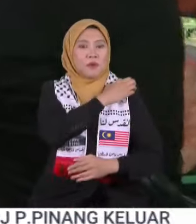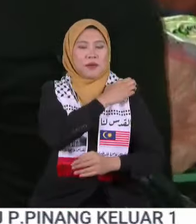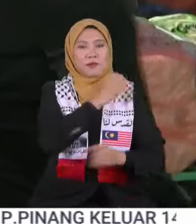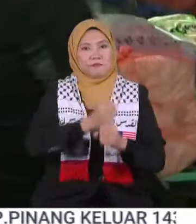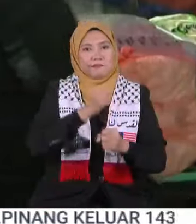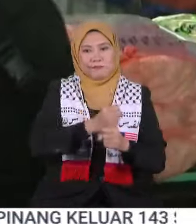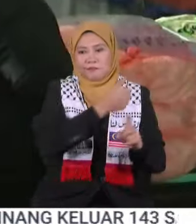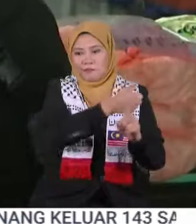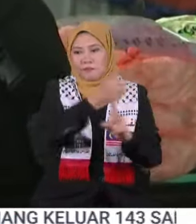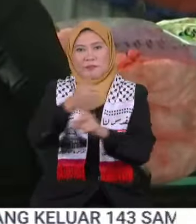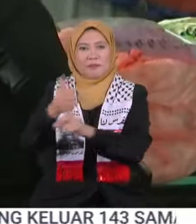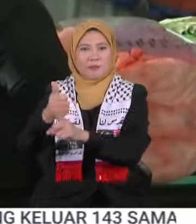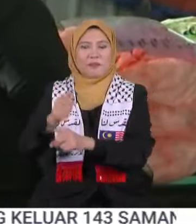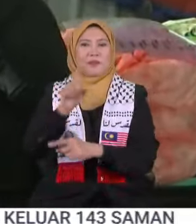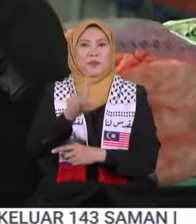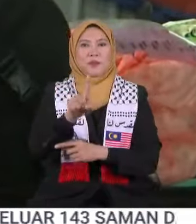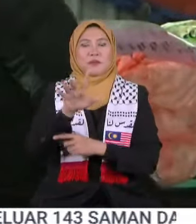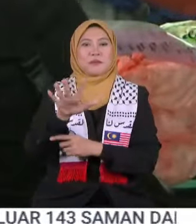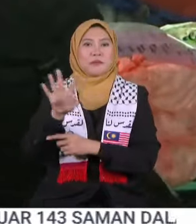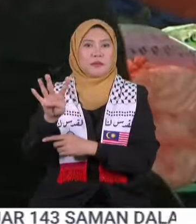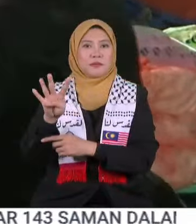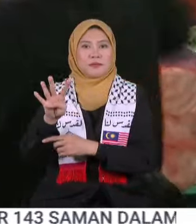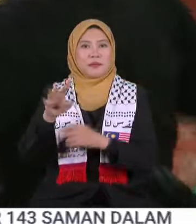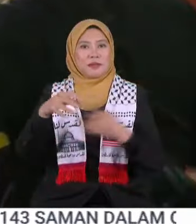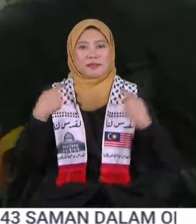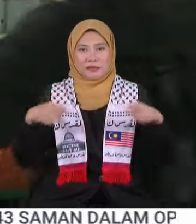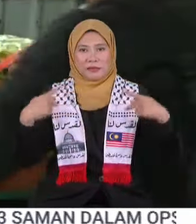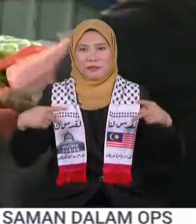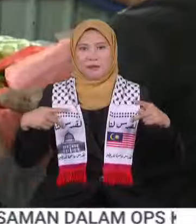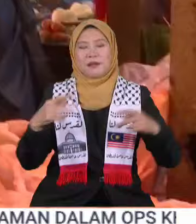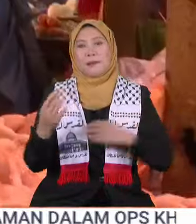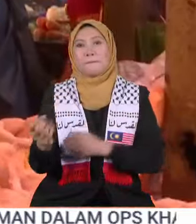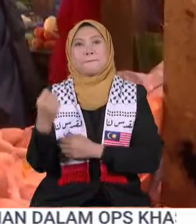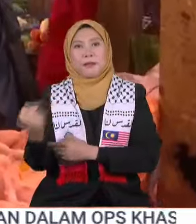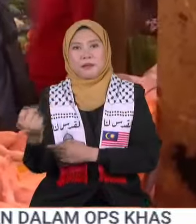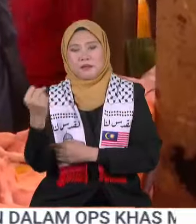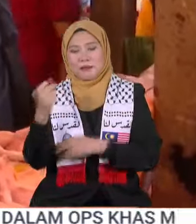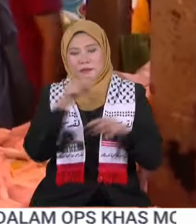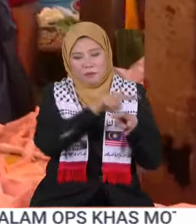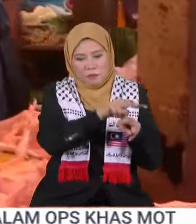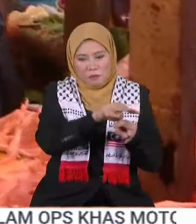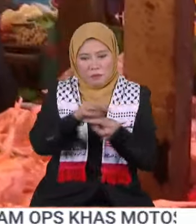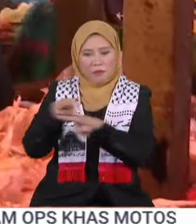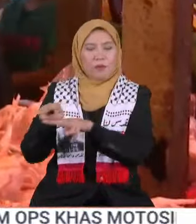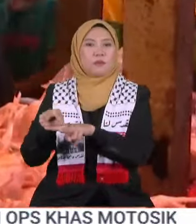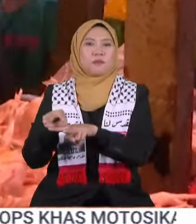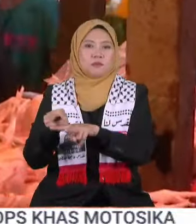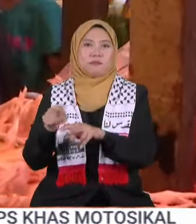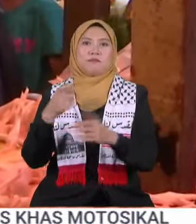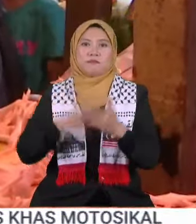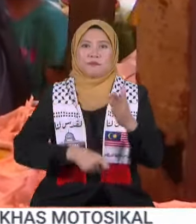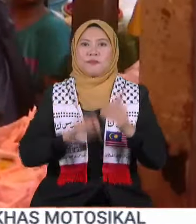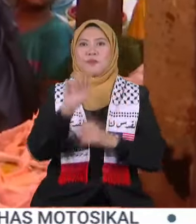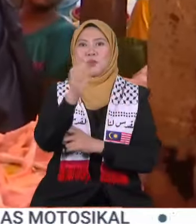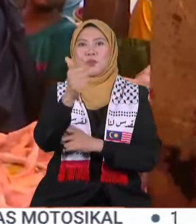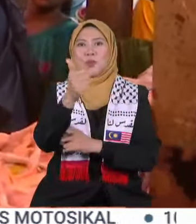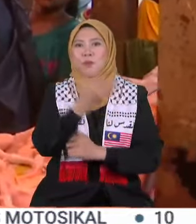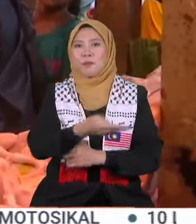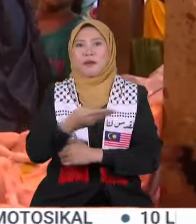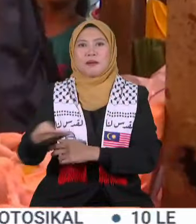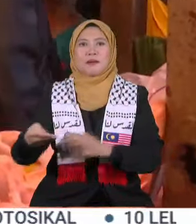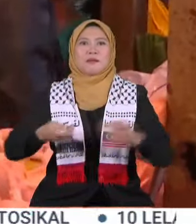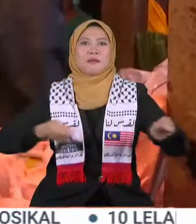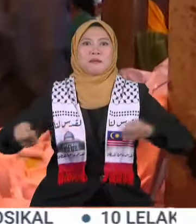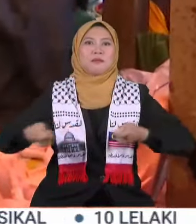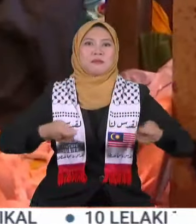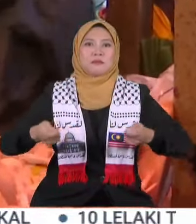di 364 permis termasuk pasar utama bagi memantau kepatuhan peniaga terhadap 10 barangan yang